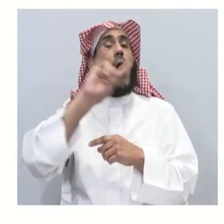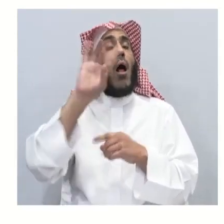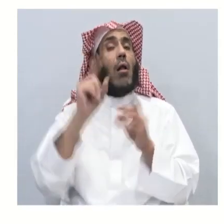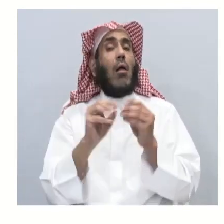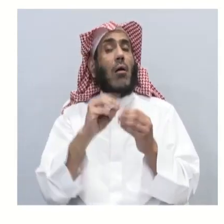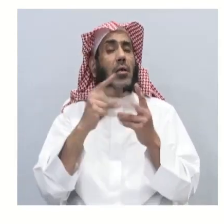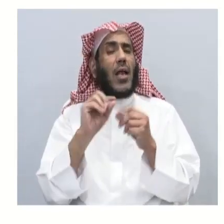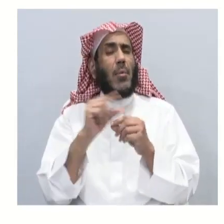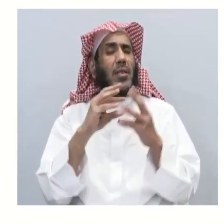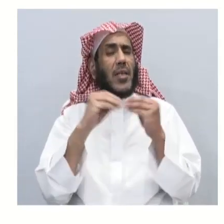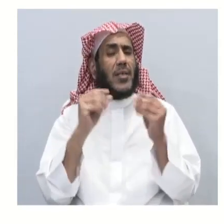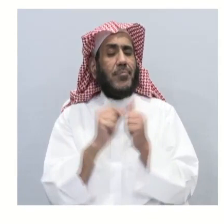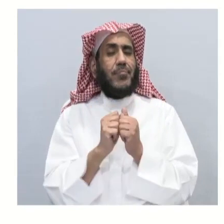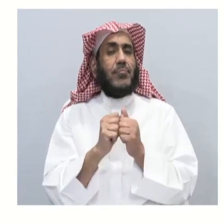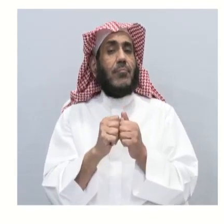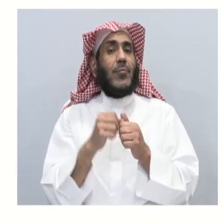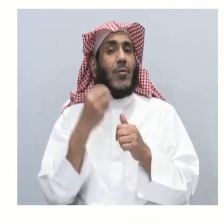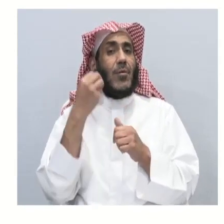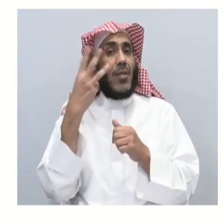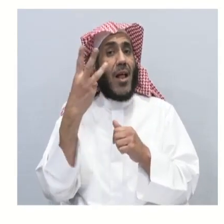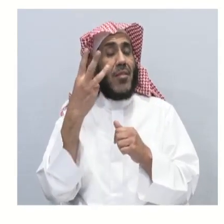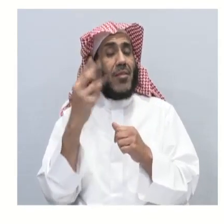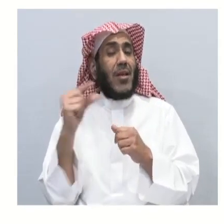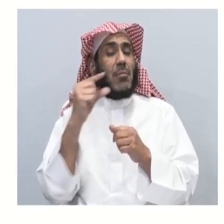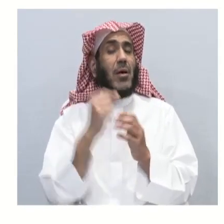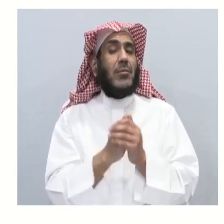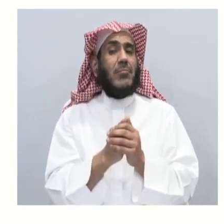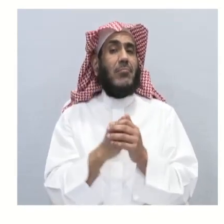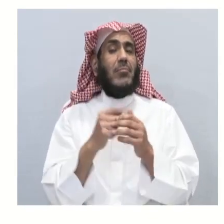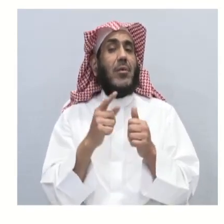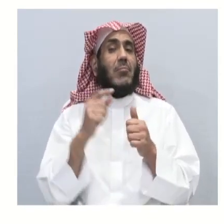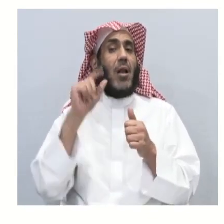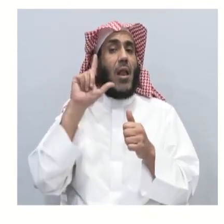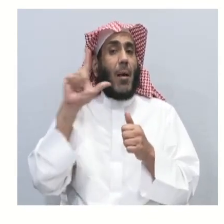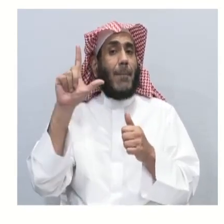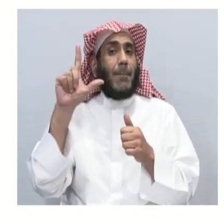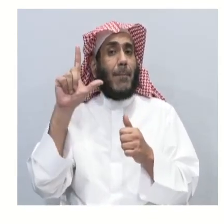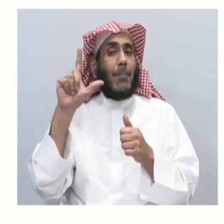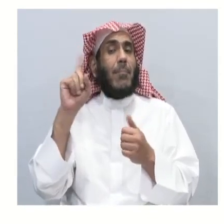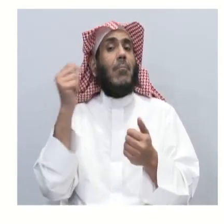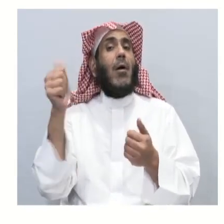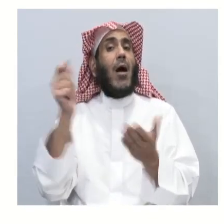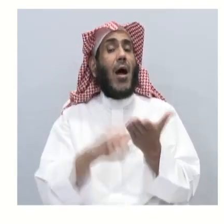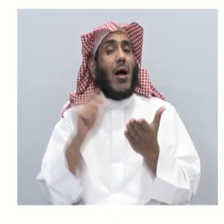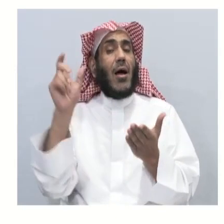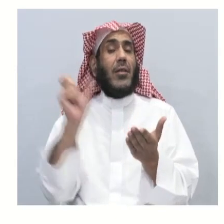عند تحليلها نلاحظ أنها ثلاثة كلمات: اللام، أن،